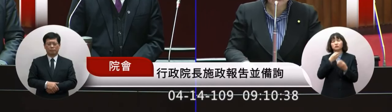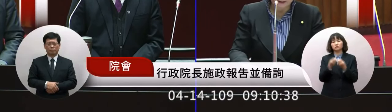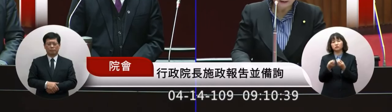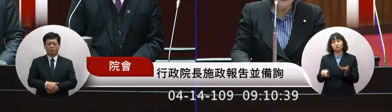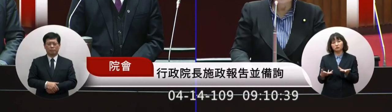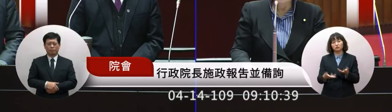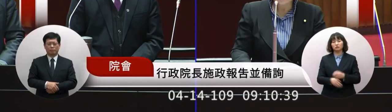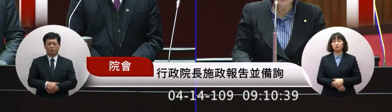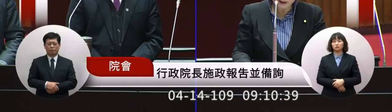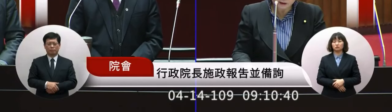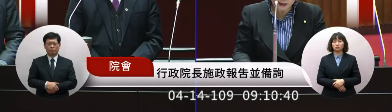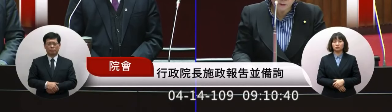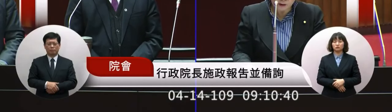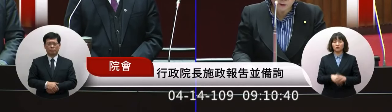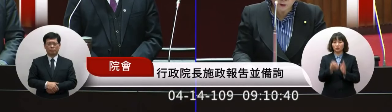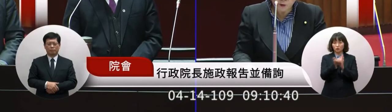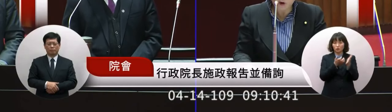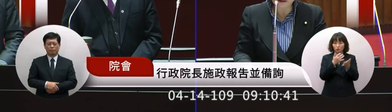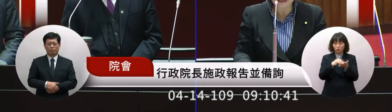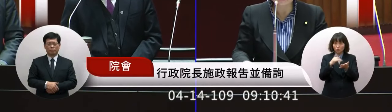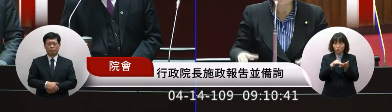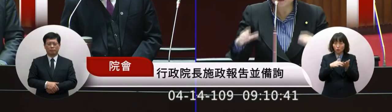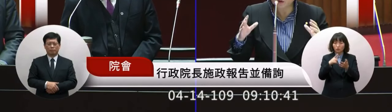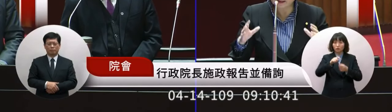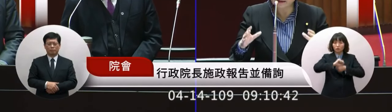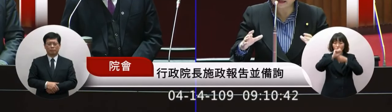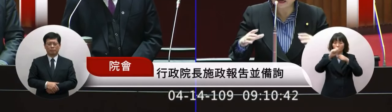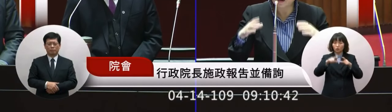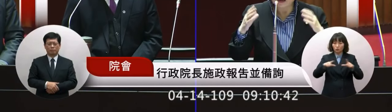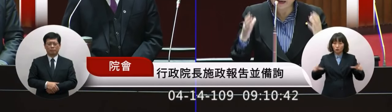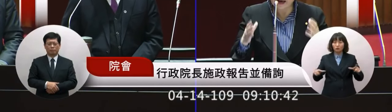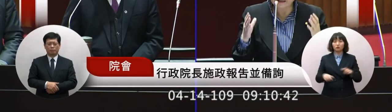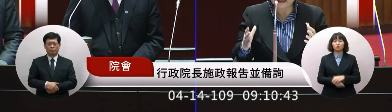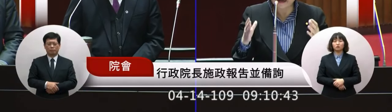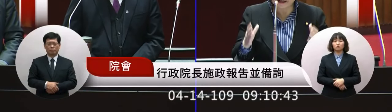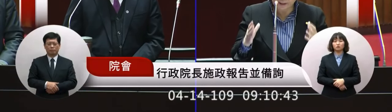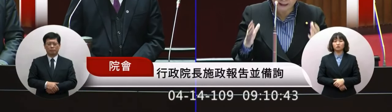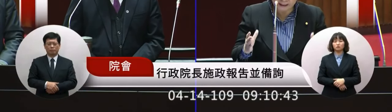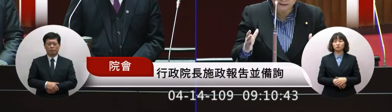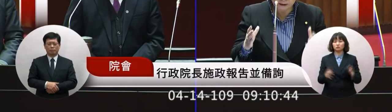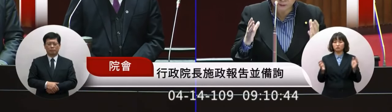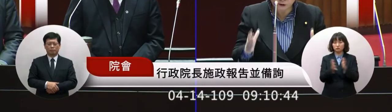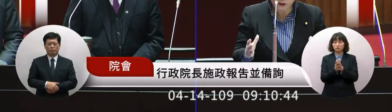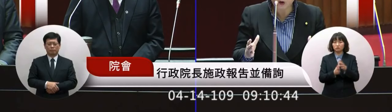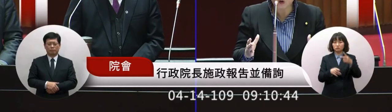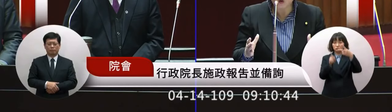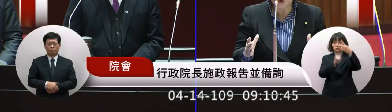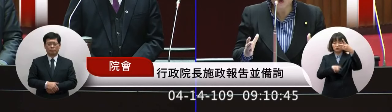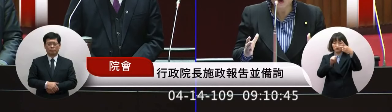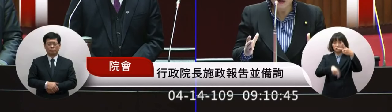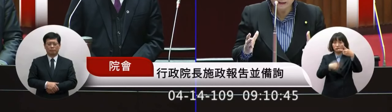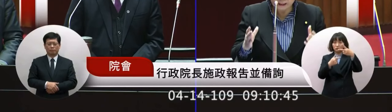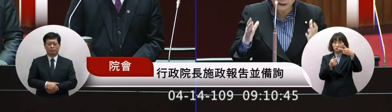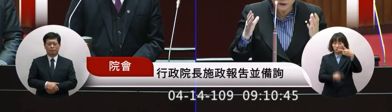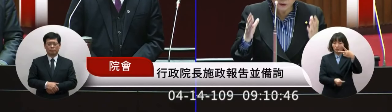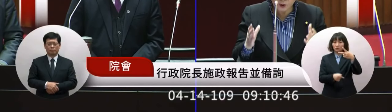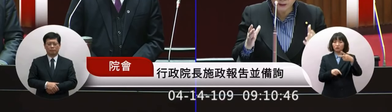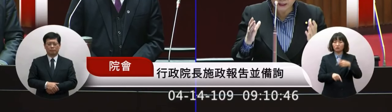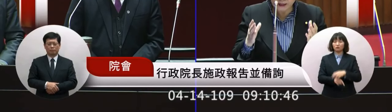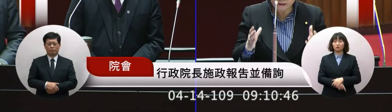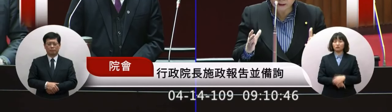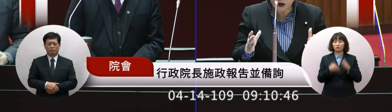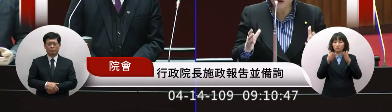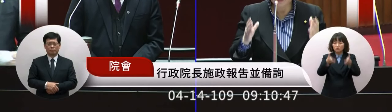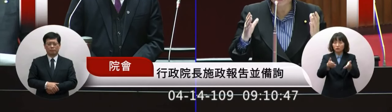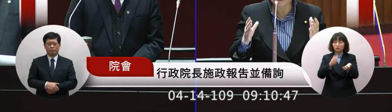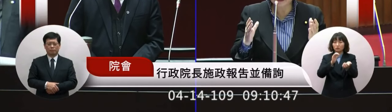长，在预算规模扩大目前达到2100亿的预算中，您用